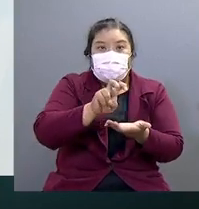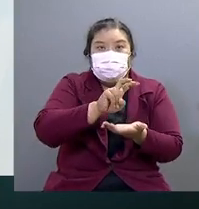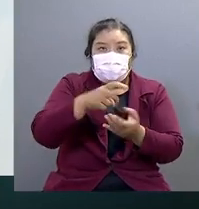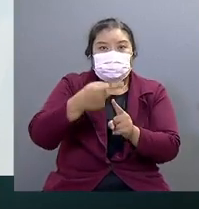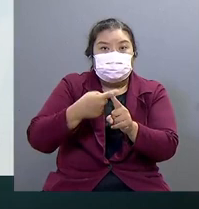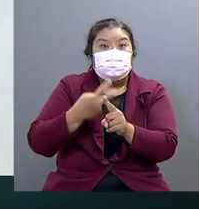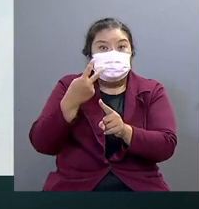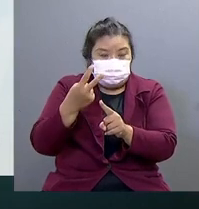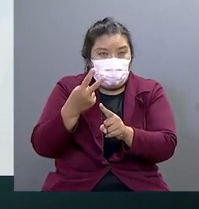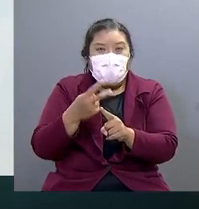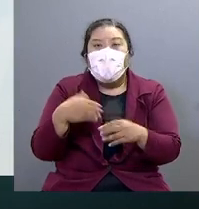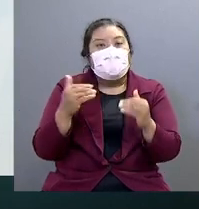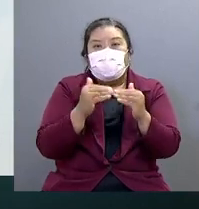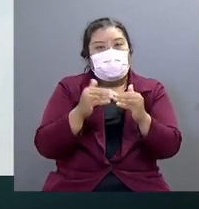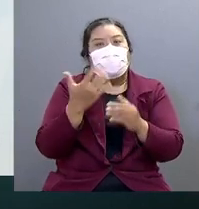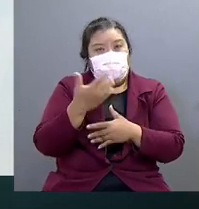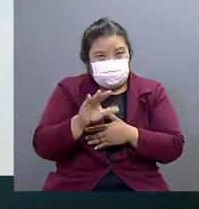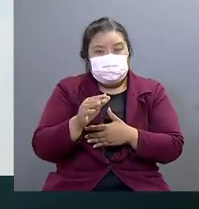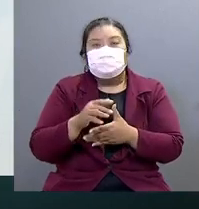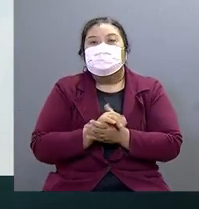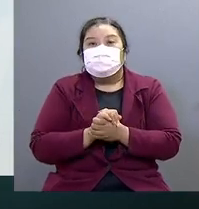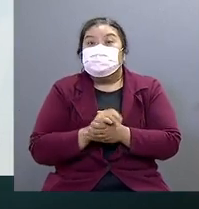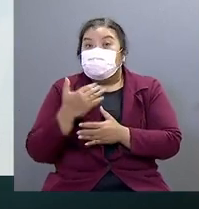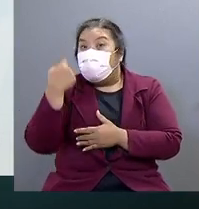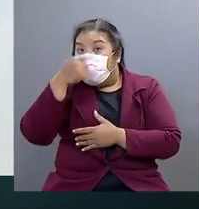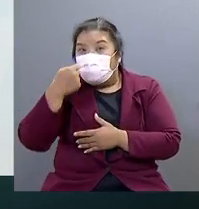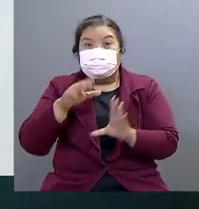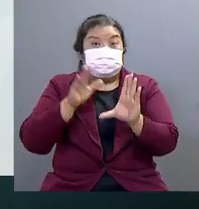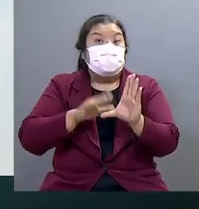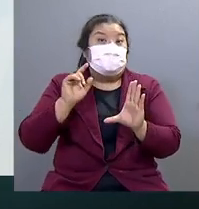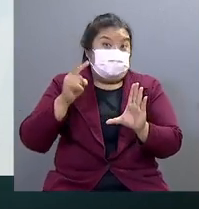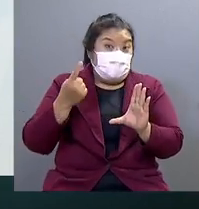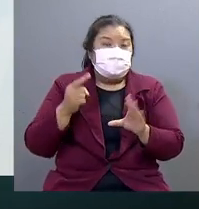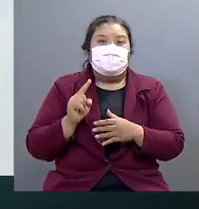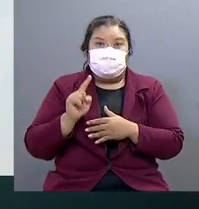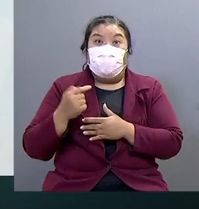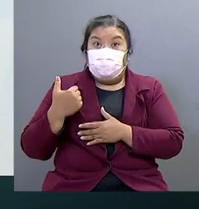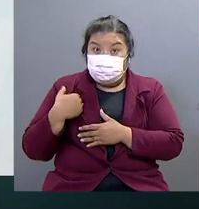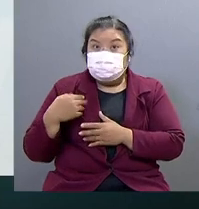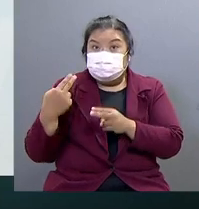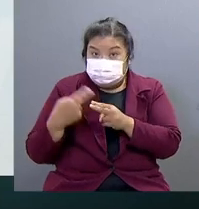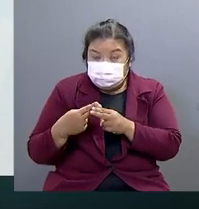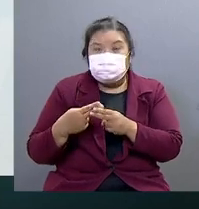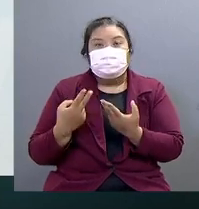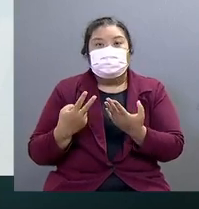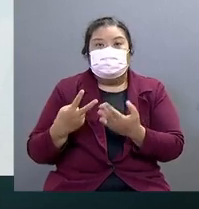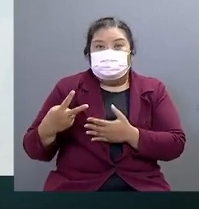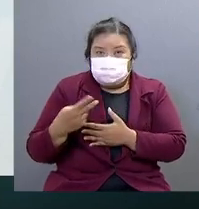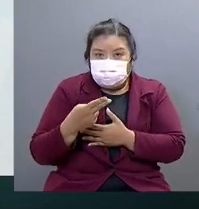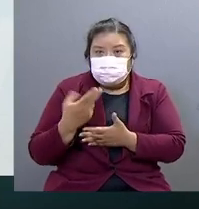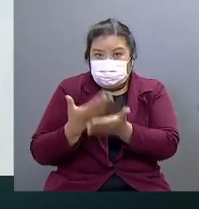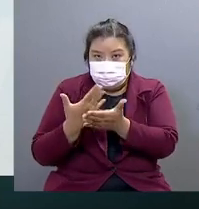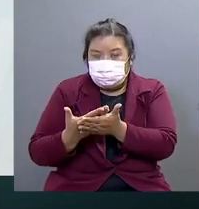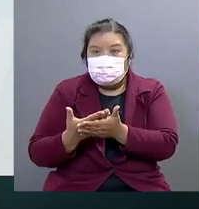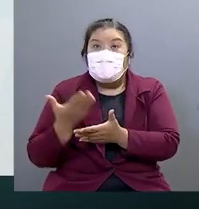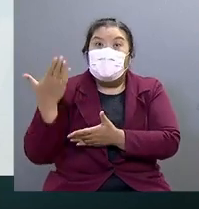การใช้สิทธิ์คนละครึ่งอยู่แล้วคนที่ลงทะเบียนใหม่ต้องไม่เคยถูกตัดสิทธิ์หรือว่าถูกเรียกเงินคืนจากการเข้าร่วมโครงการรัฐก่อนหน้